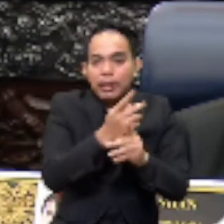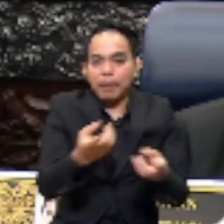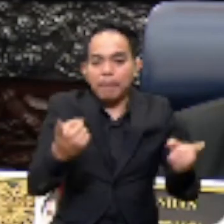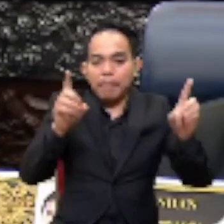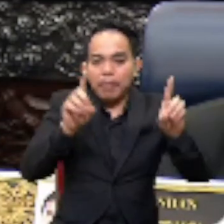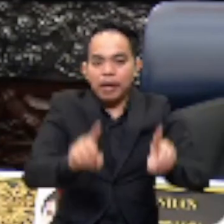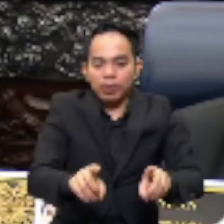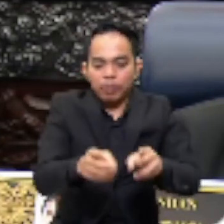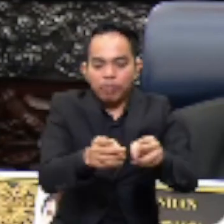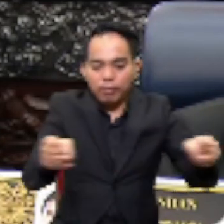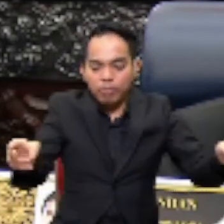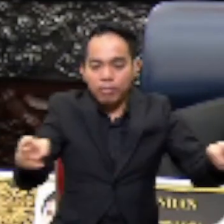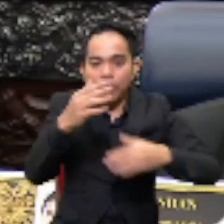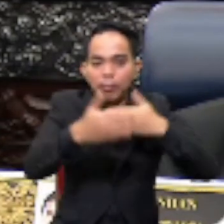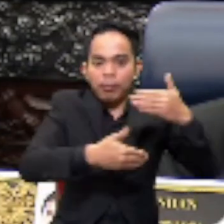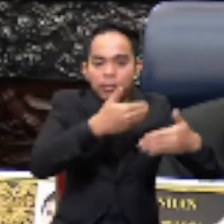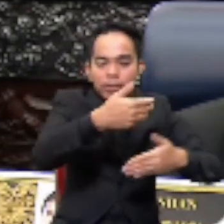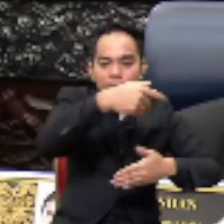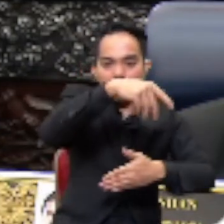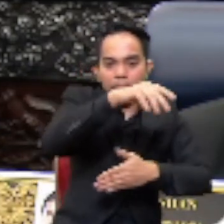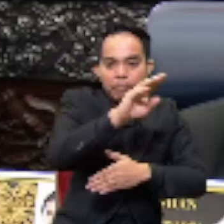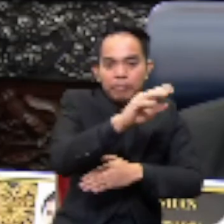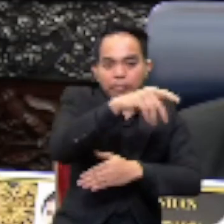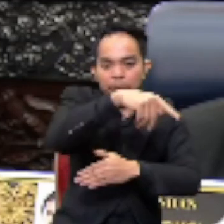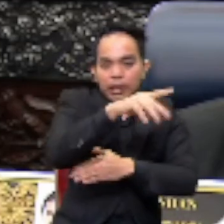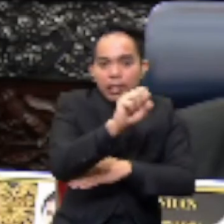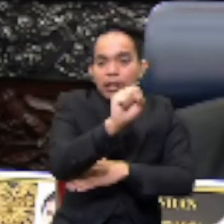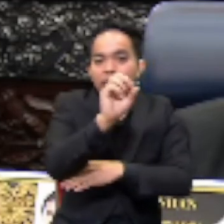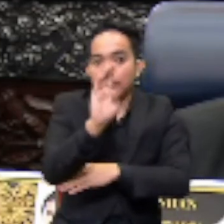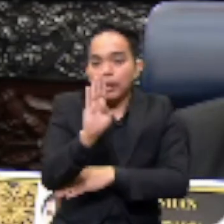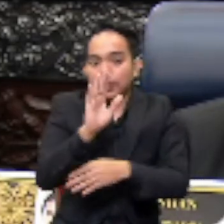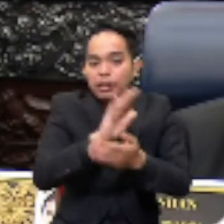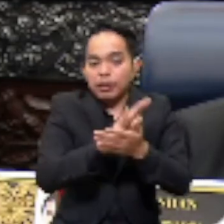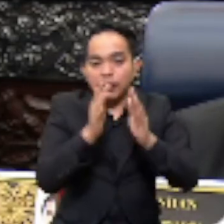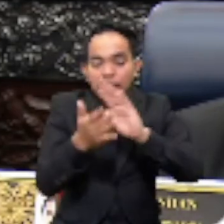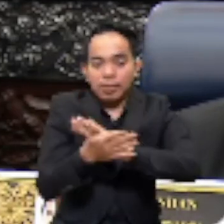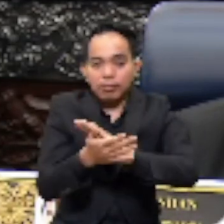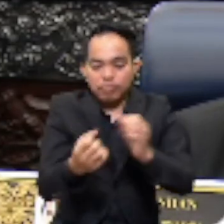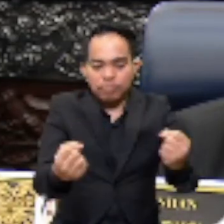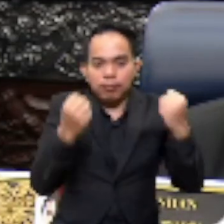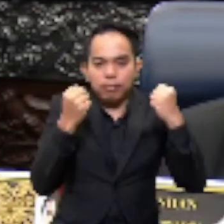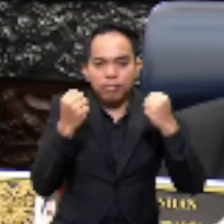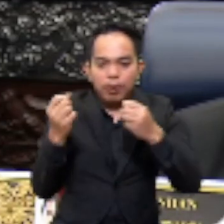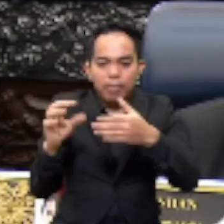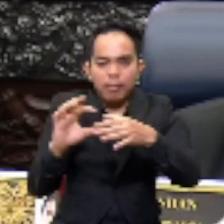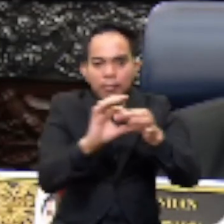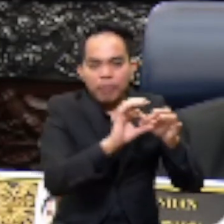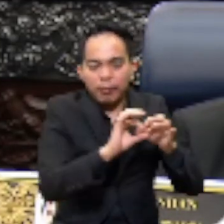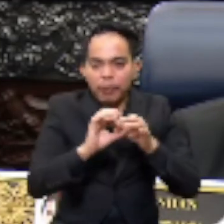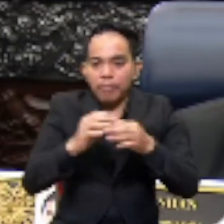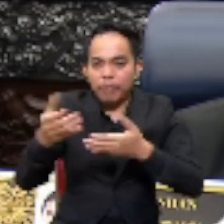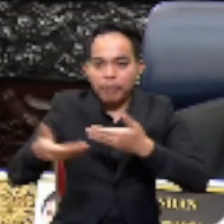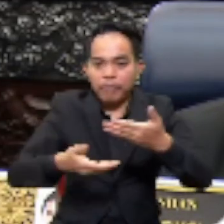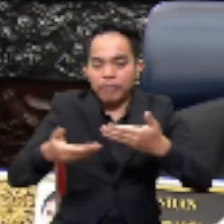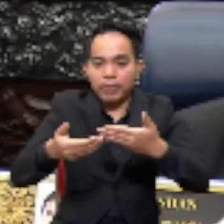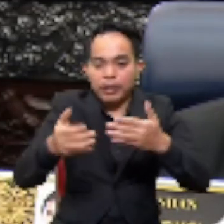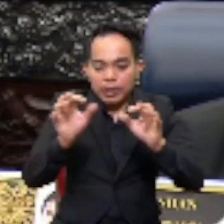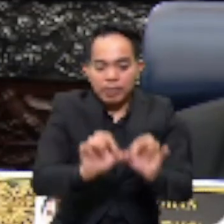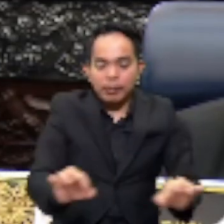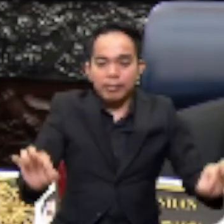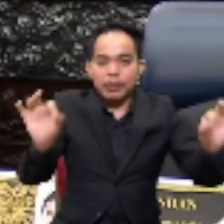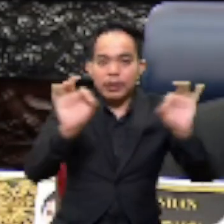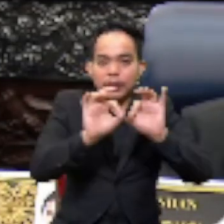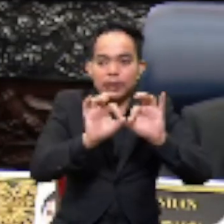masalah sepanjang proses PSB Selain itu bagi memperkukuhkan lagi perundingan perlindungan ke atas hak dan kepentingan